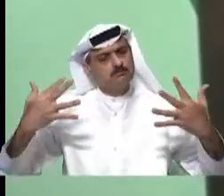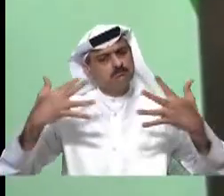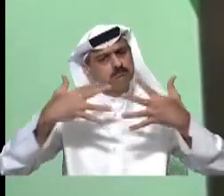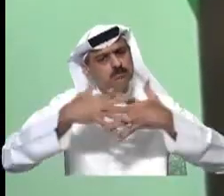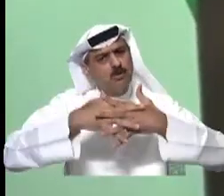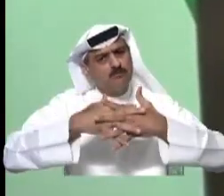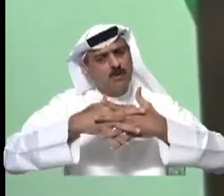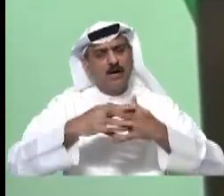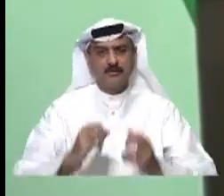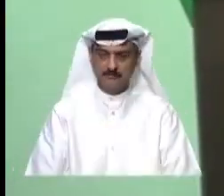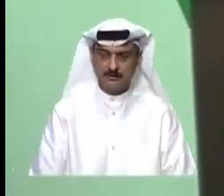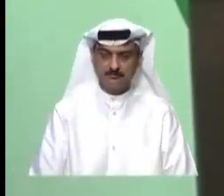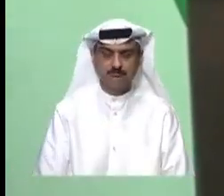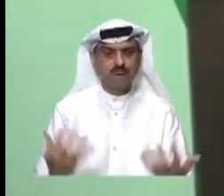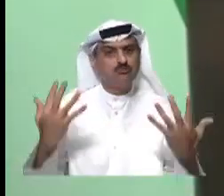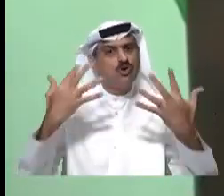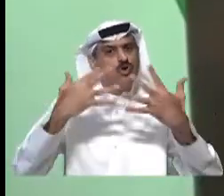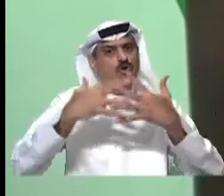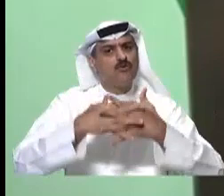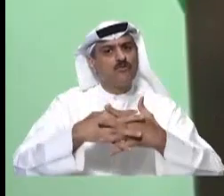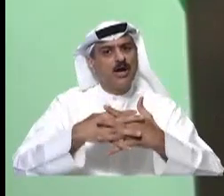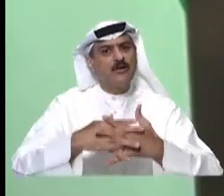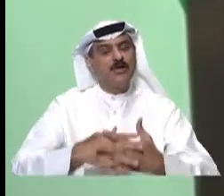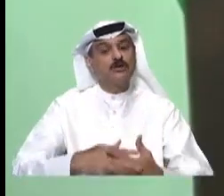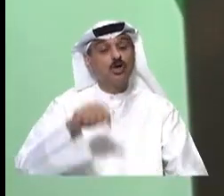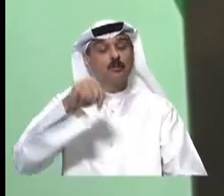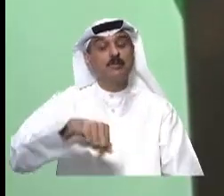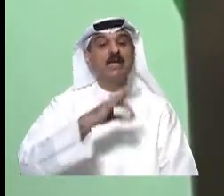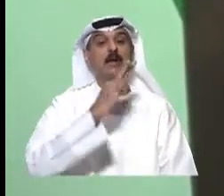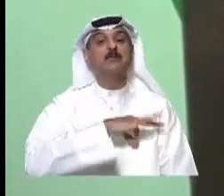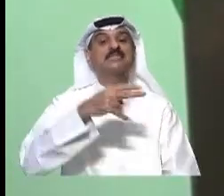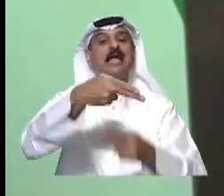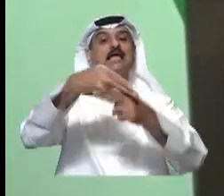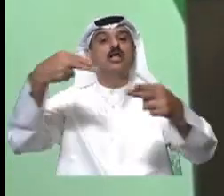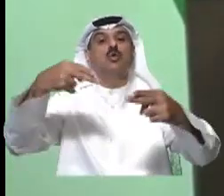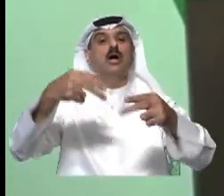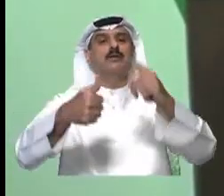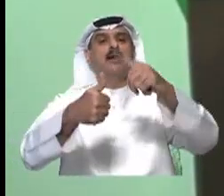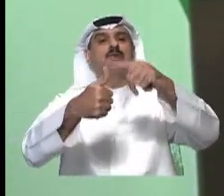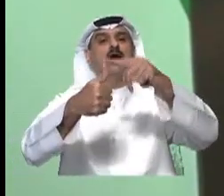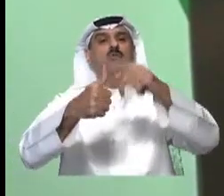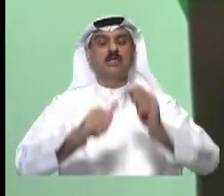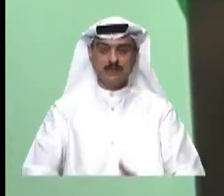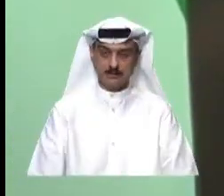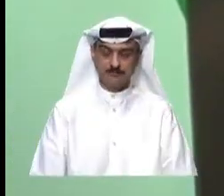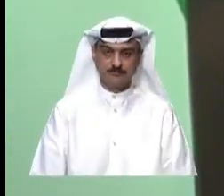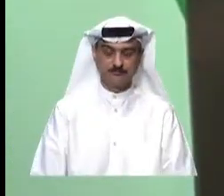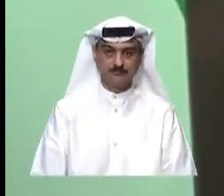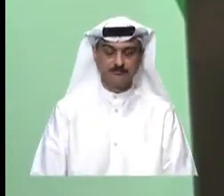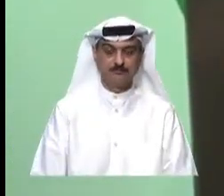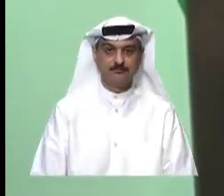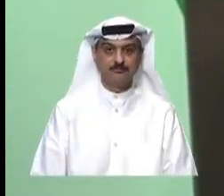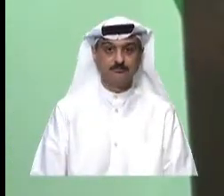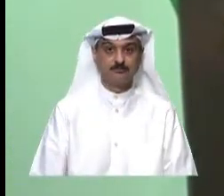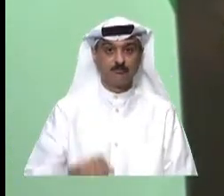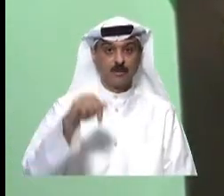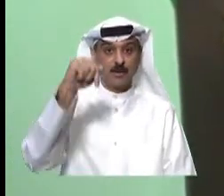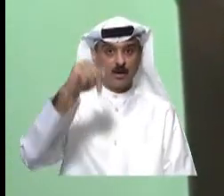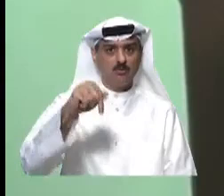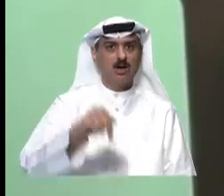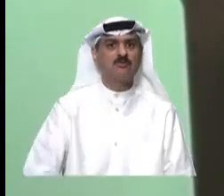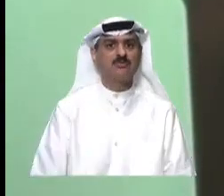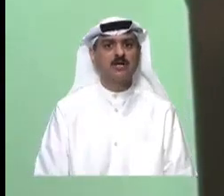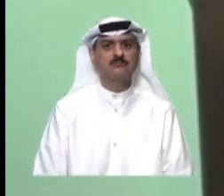كلكم على قلب واحد وهمكم مصلحه بلدكم صدقوني ترى كل